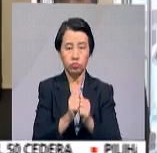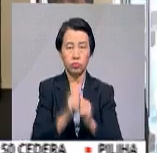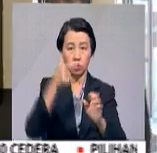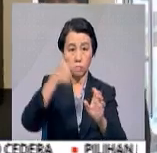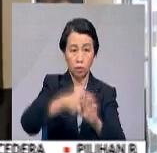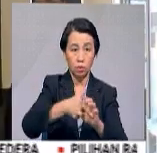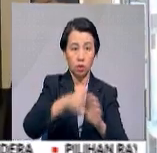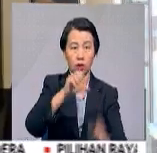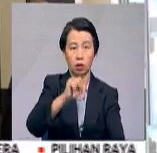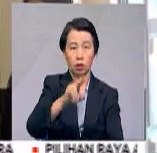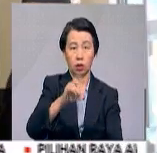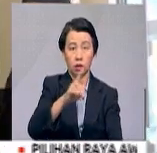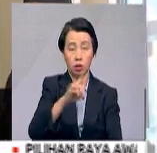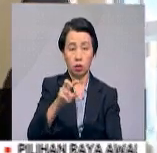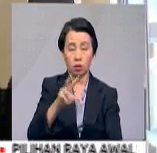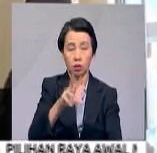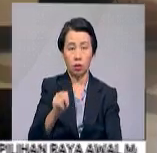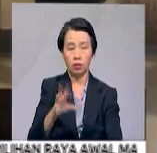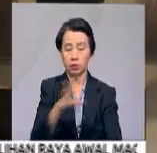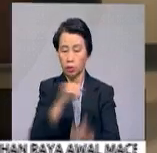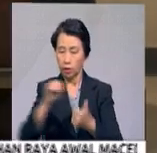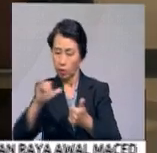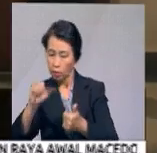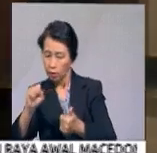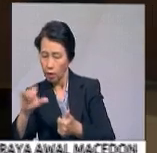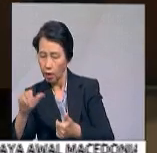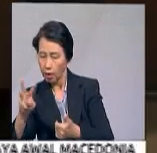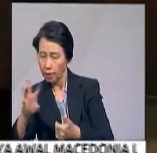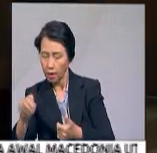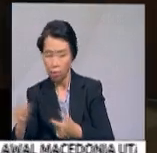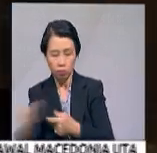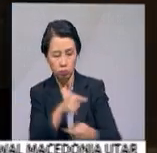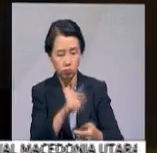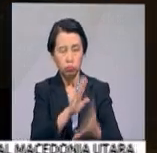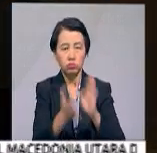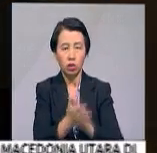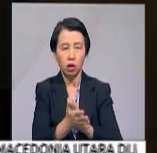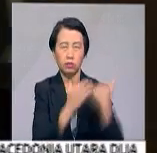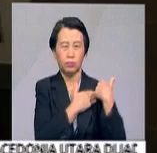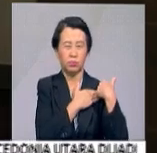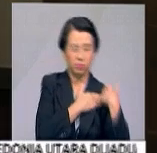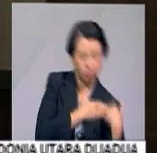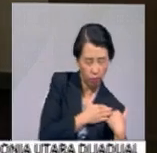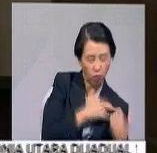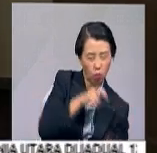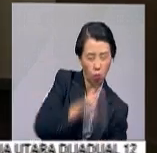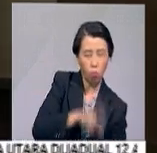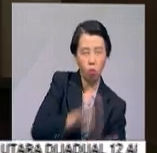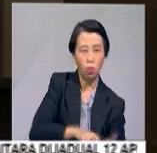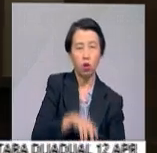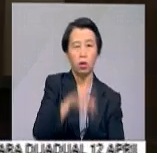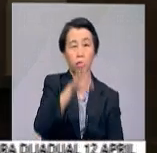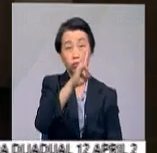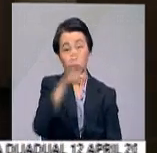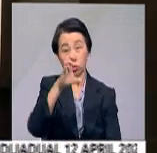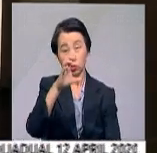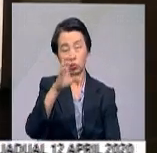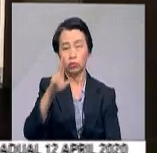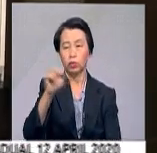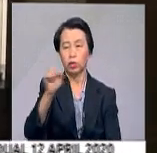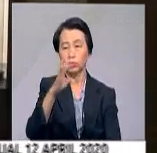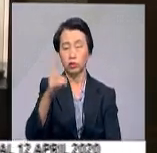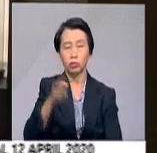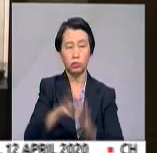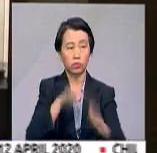Saudi Holdings Cayman Limited dengan 1MDB mengakibatkan bebanan hutang $700 juta.